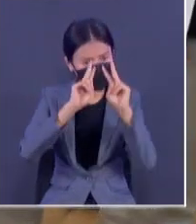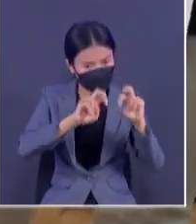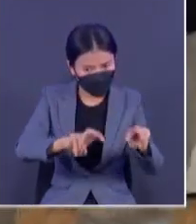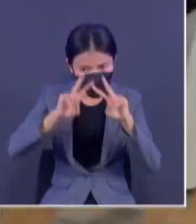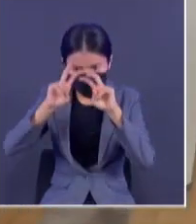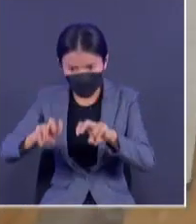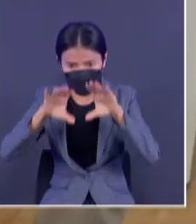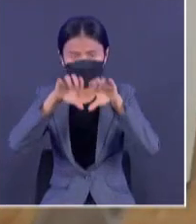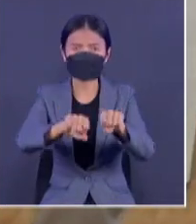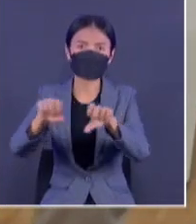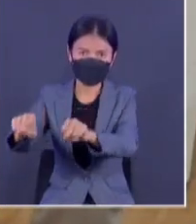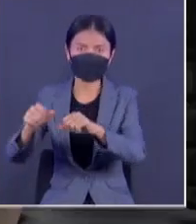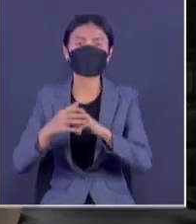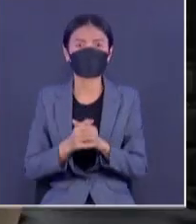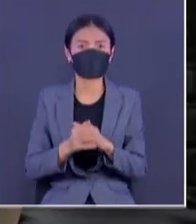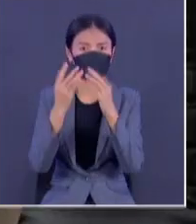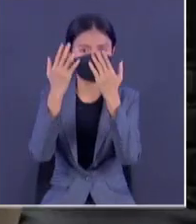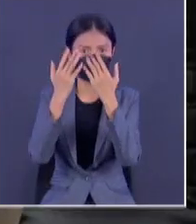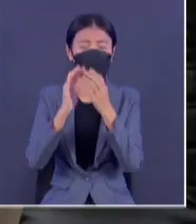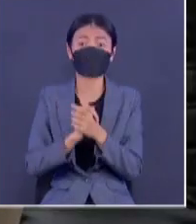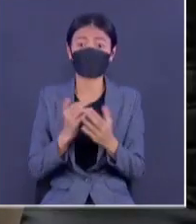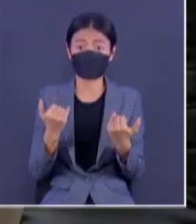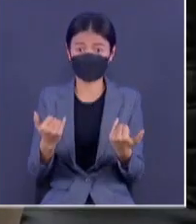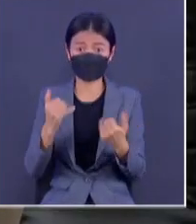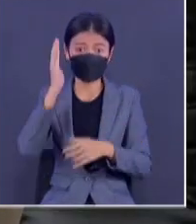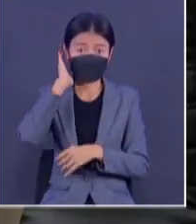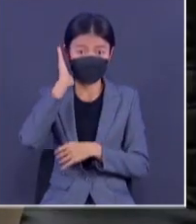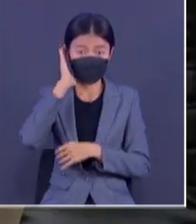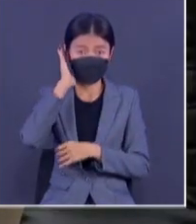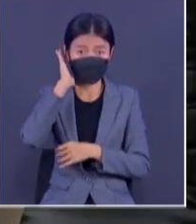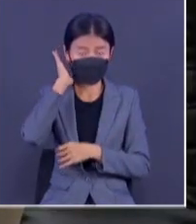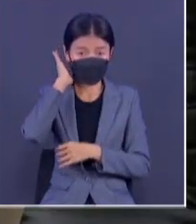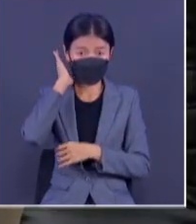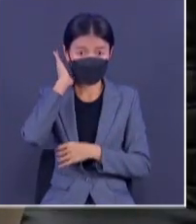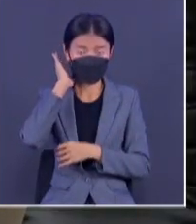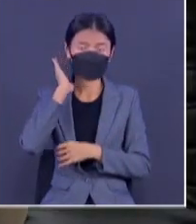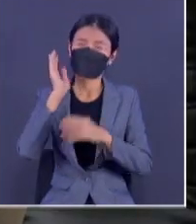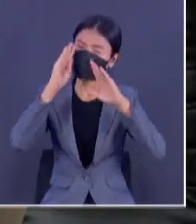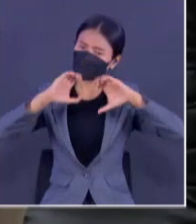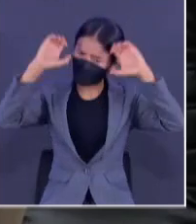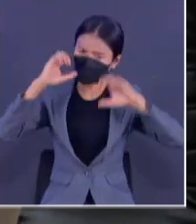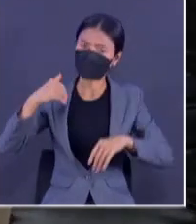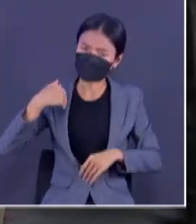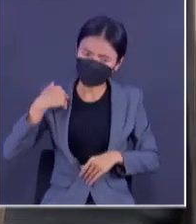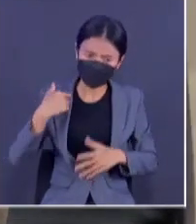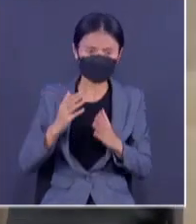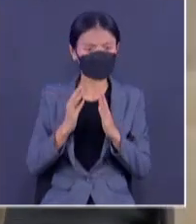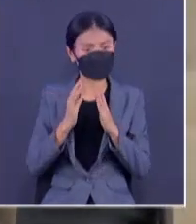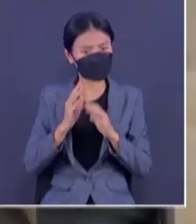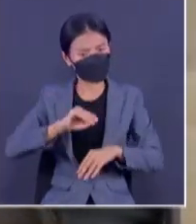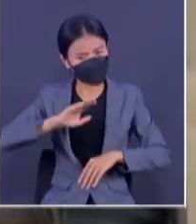เพิ่มต่อไปนะครับ มีผู้ชายที่บอกให้ทั้งเป็นข้าราชการบำนาญทั้งเป็นนักธุรกิจ